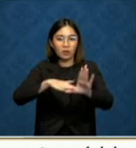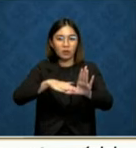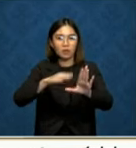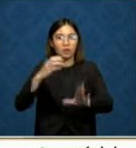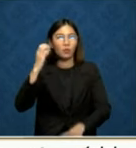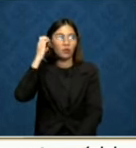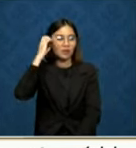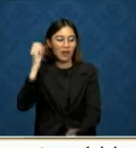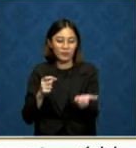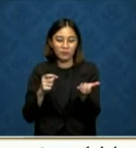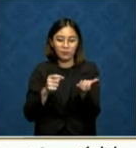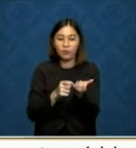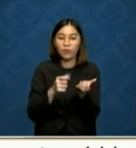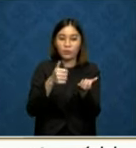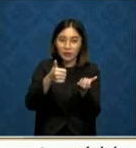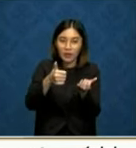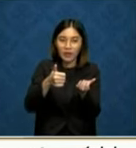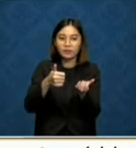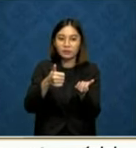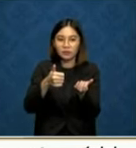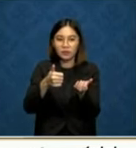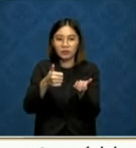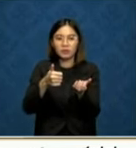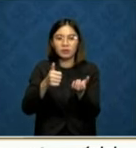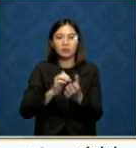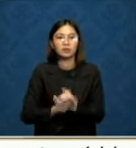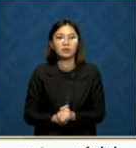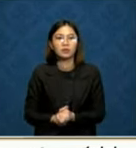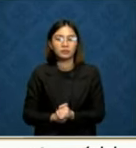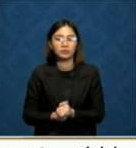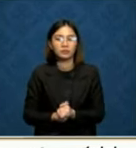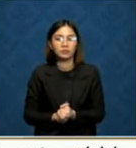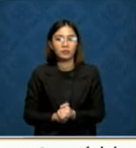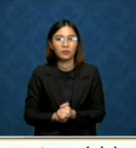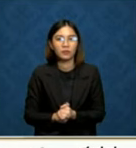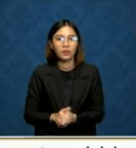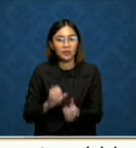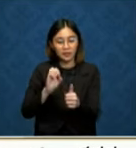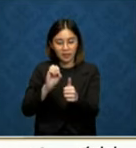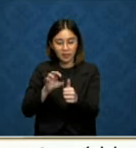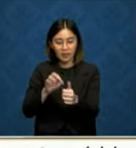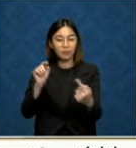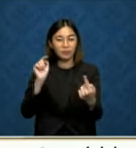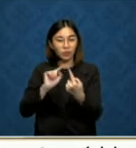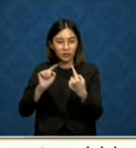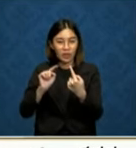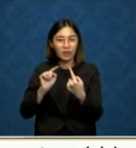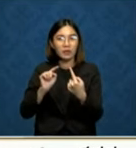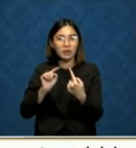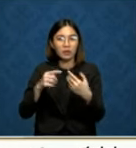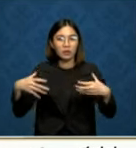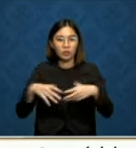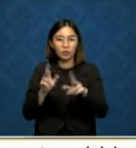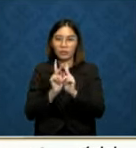สือหร List ofแลให้ขอแนะนำกับทางสำนกงาน